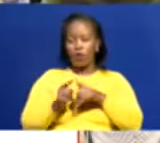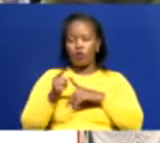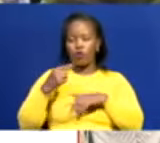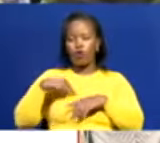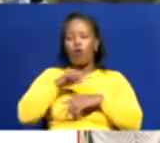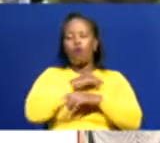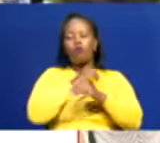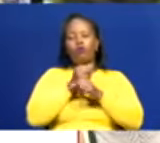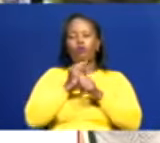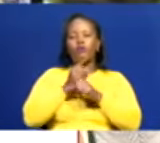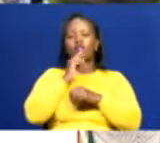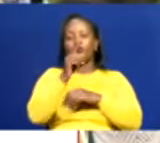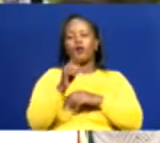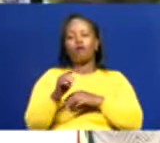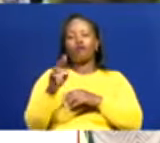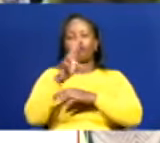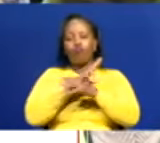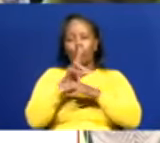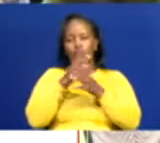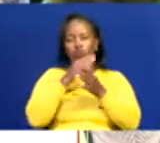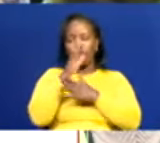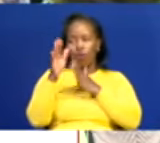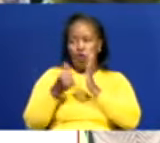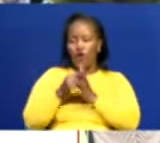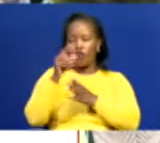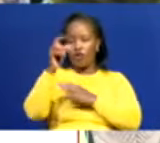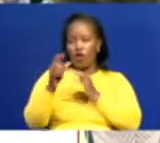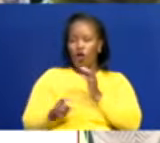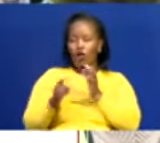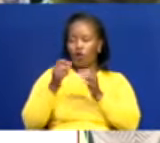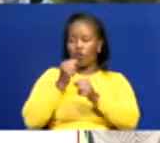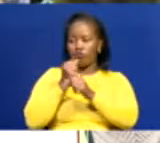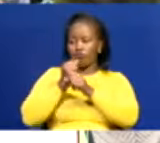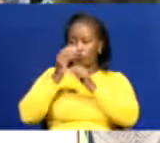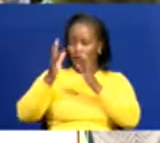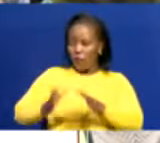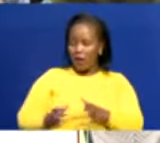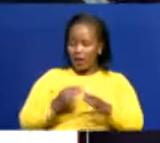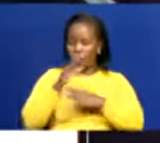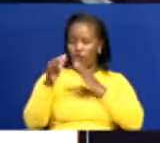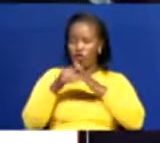to use the local workforce. We want the local workforce to be ready.